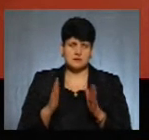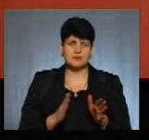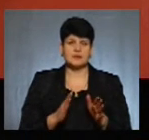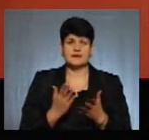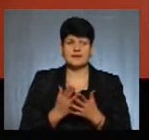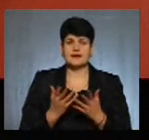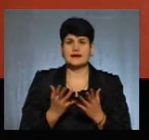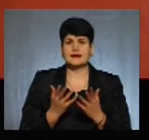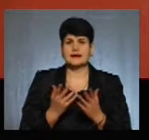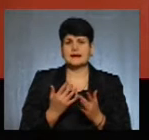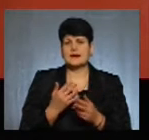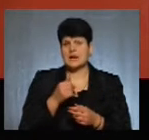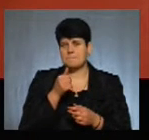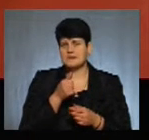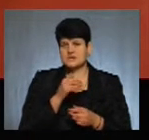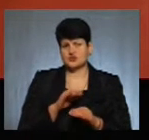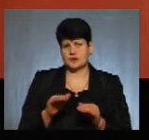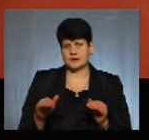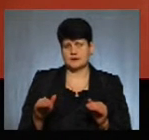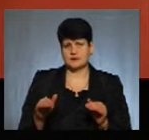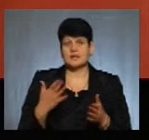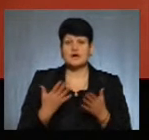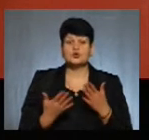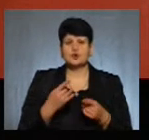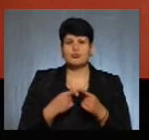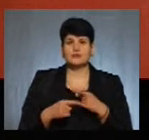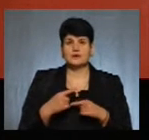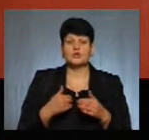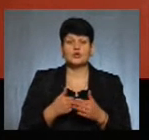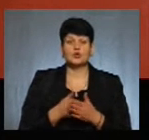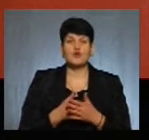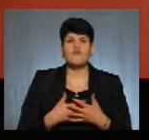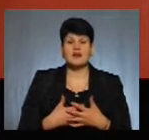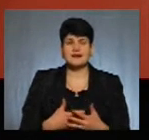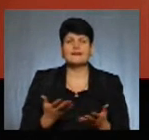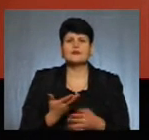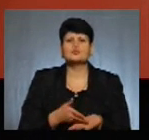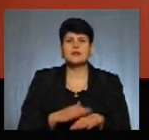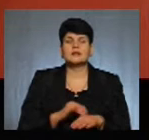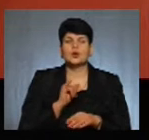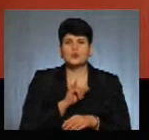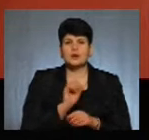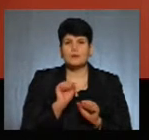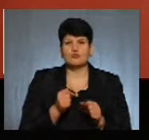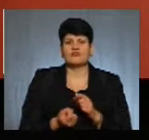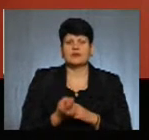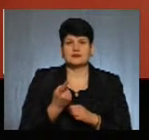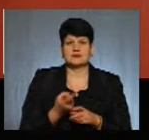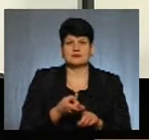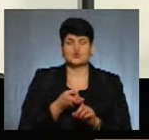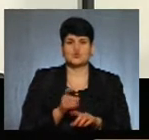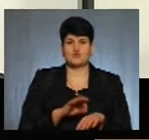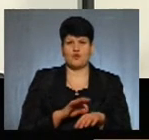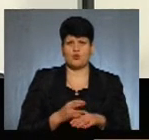є кількамісячні діти. От якщо повертатись до вагітних, так, які ускладнення в них можуть виникнути в зв'язку з